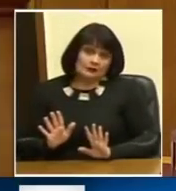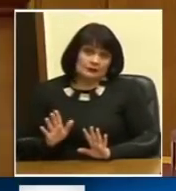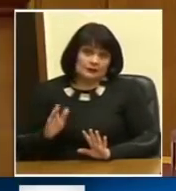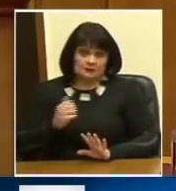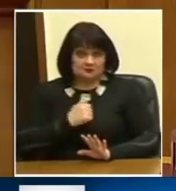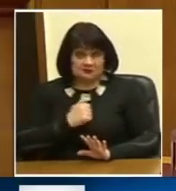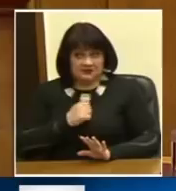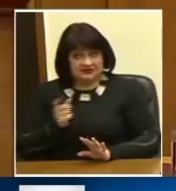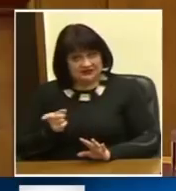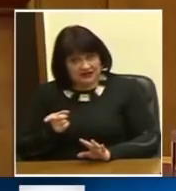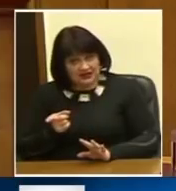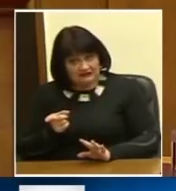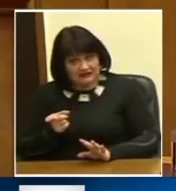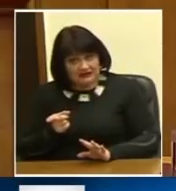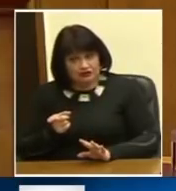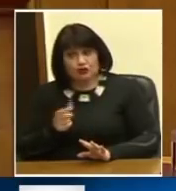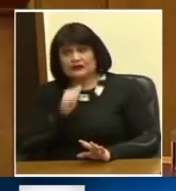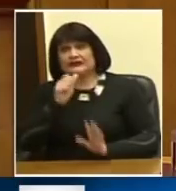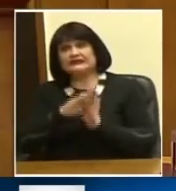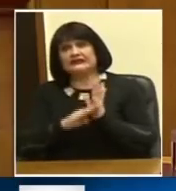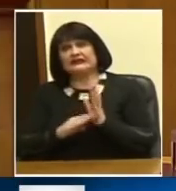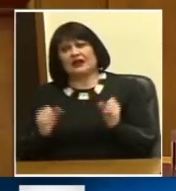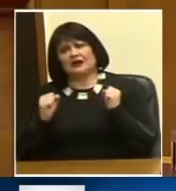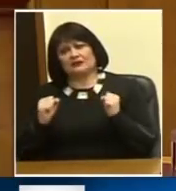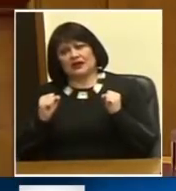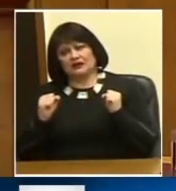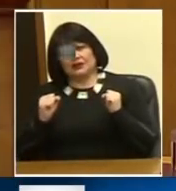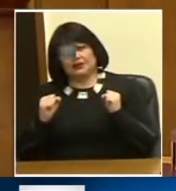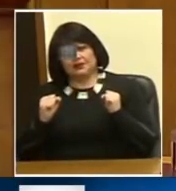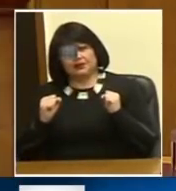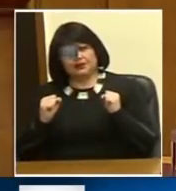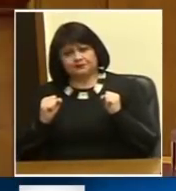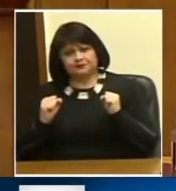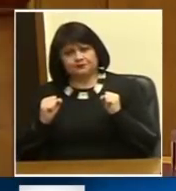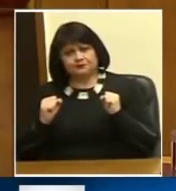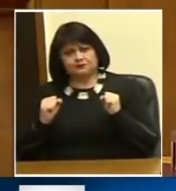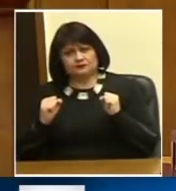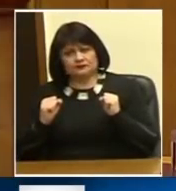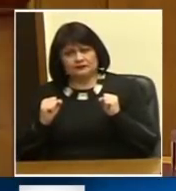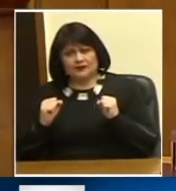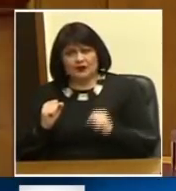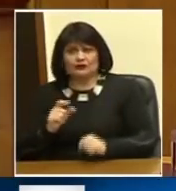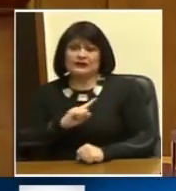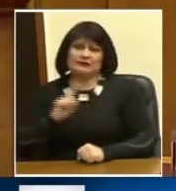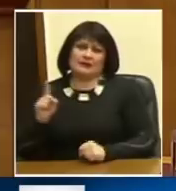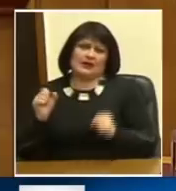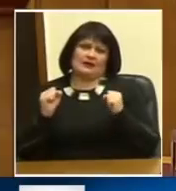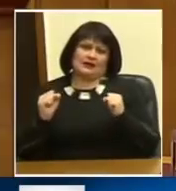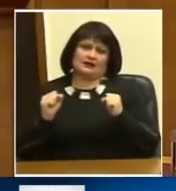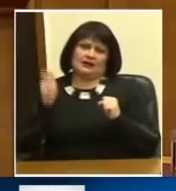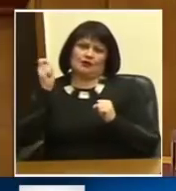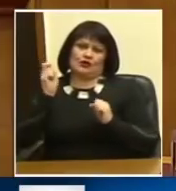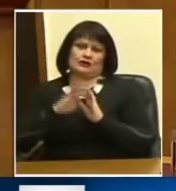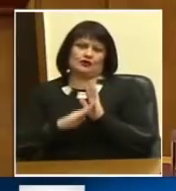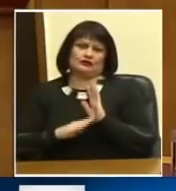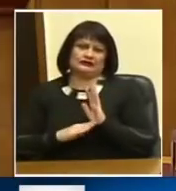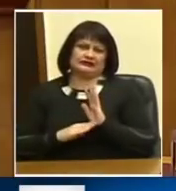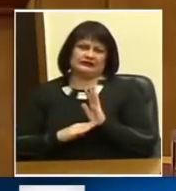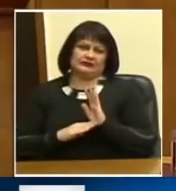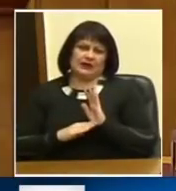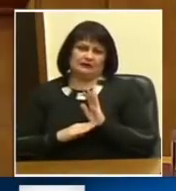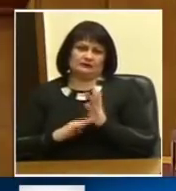η ανθεκτικότητα του Συντάγματος υπήρξε σε σχέση με τη μη ανθεκτικότητα του πολιτικού συστήματος. Διότι